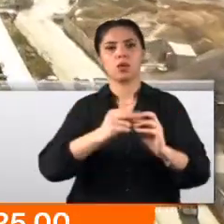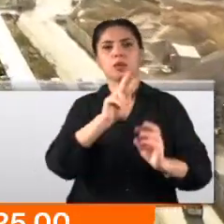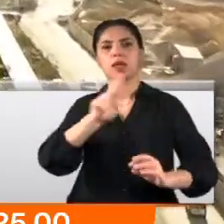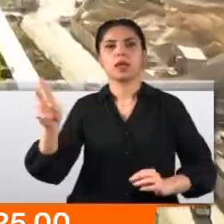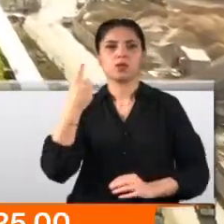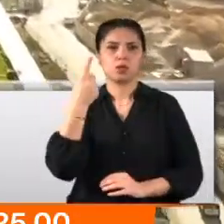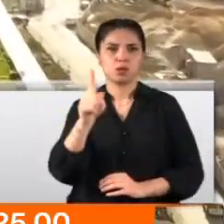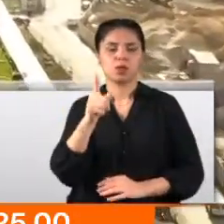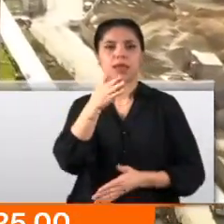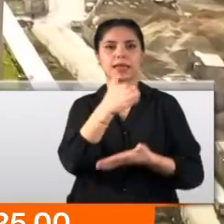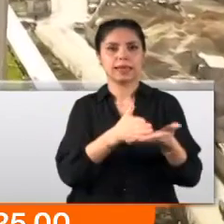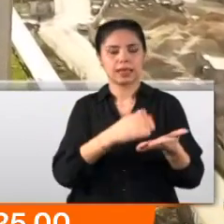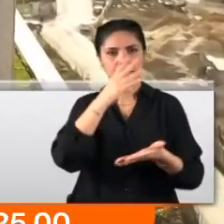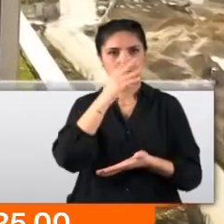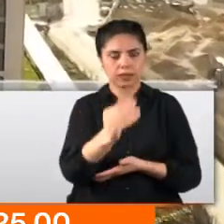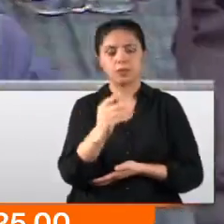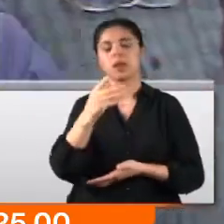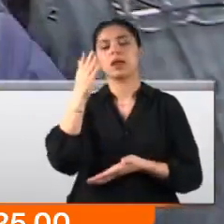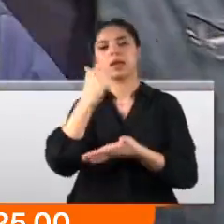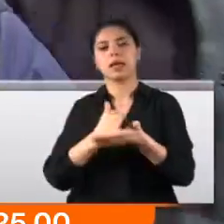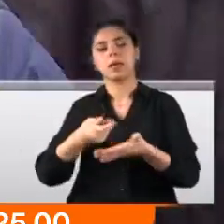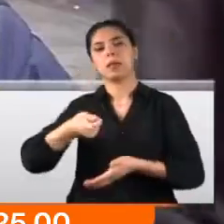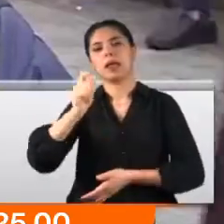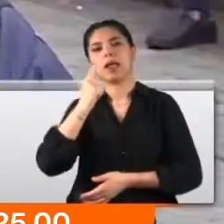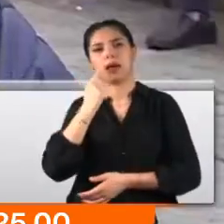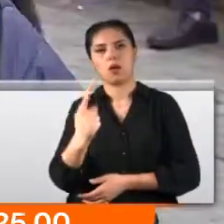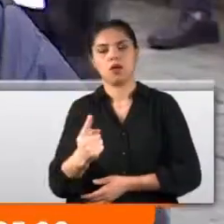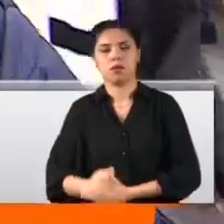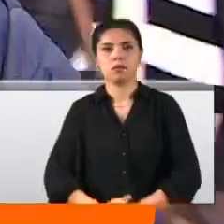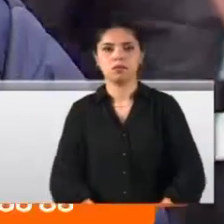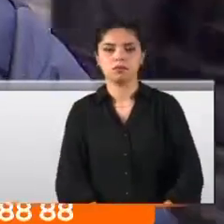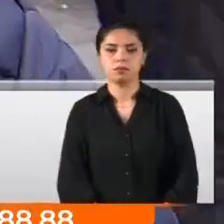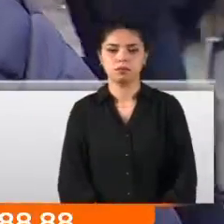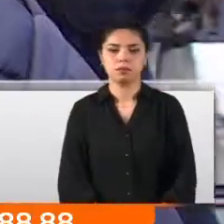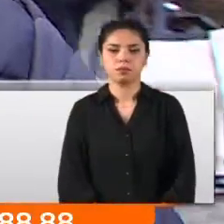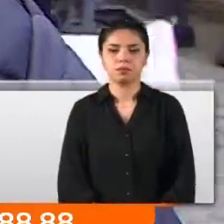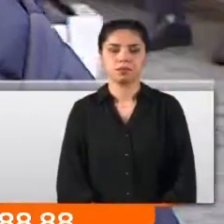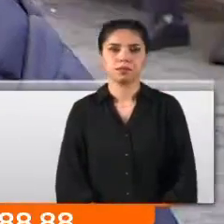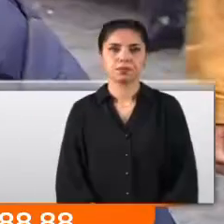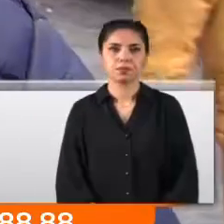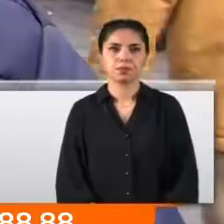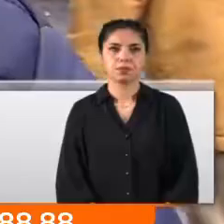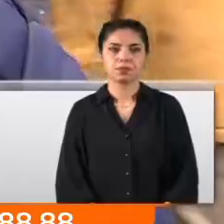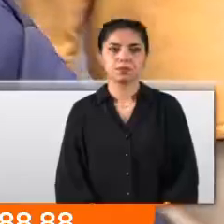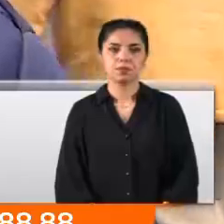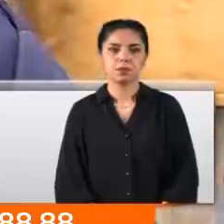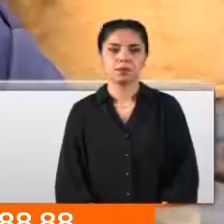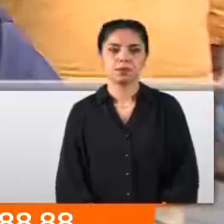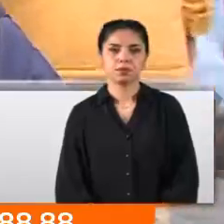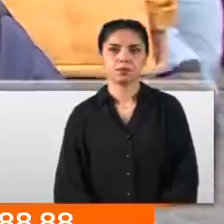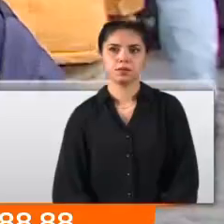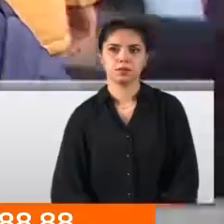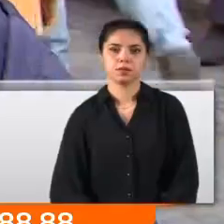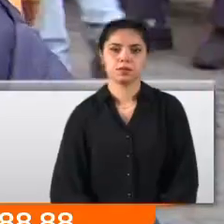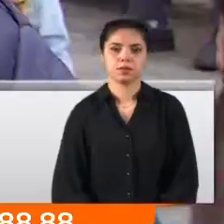lira. Bu desteğin yarısı hibe, yarısı kredi. İhtiyaç olan insanlar varsa muhakkak müracaatını yapsınlar. Bu fırsat bir daha ele gelmez yani. Bu